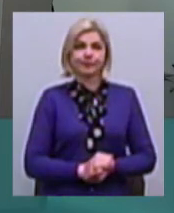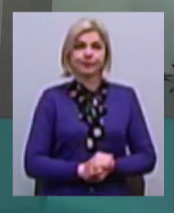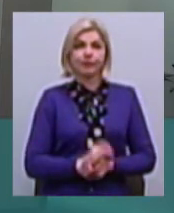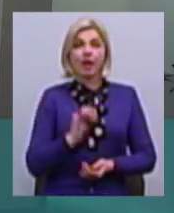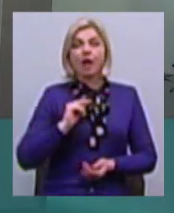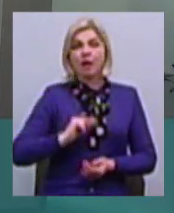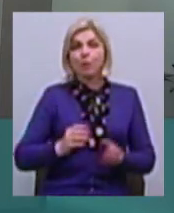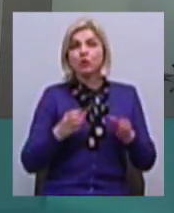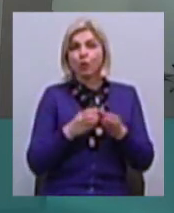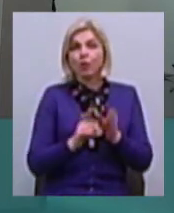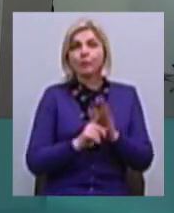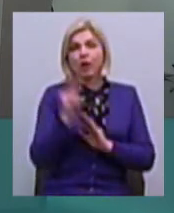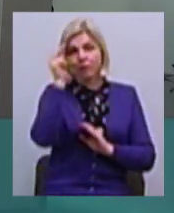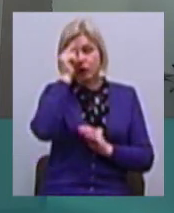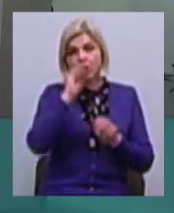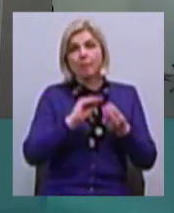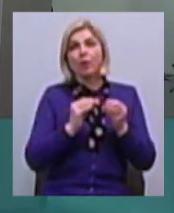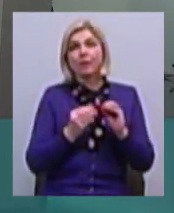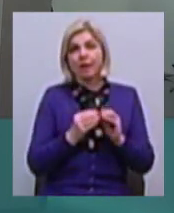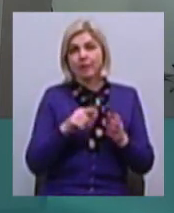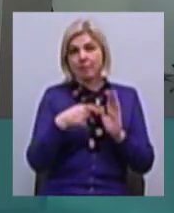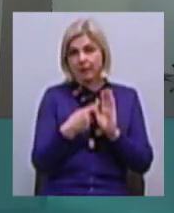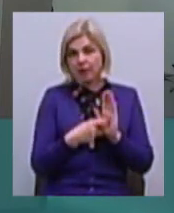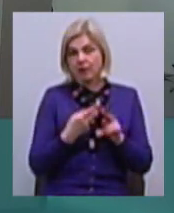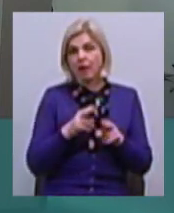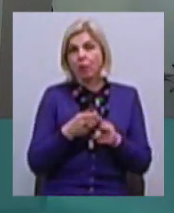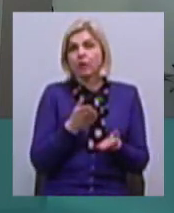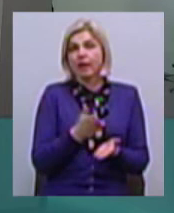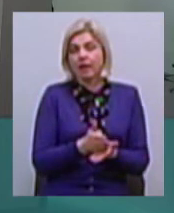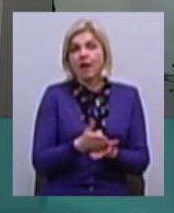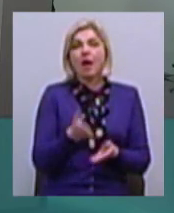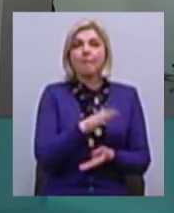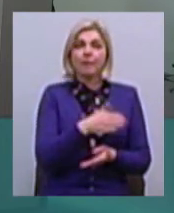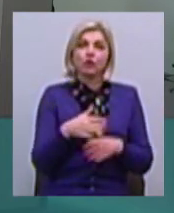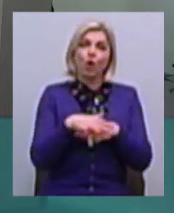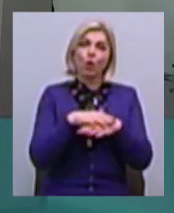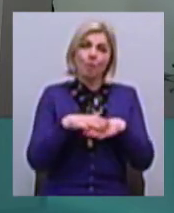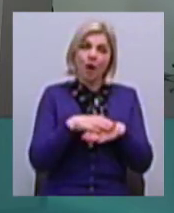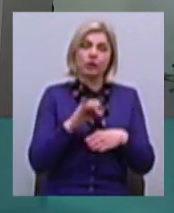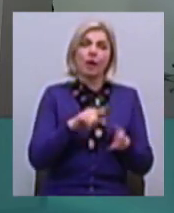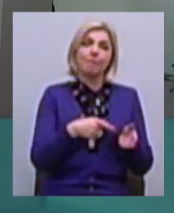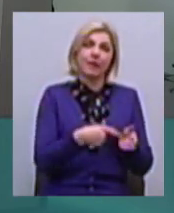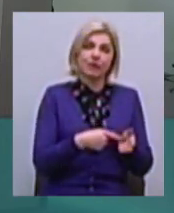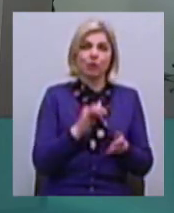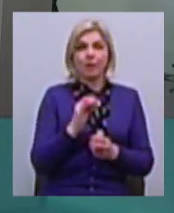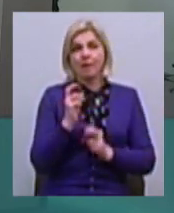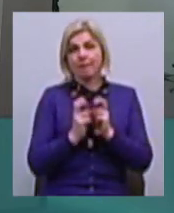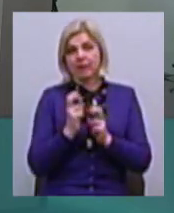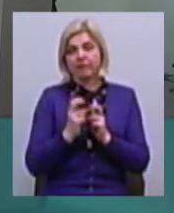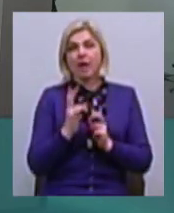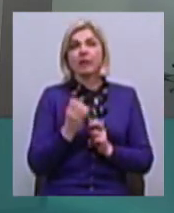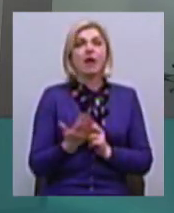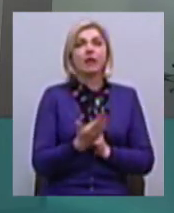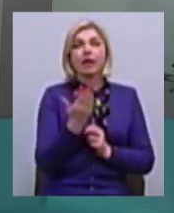Робоча група почала вивчати проблемні питання, які сьогодні постають між громадою, між містом та підприємствами, на яких